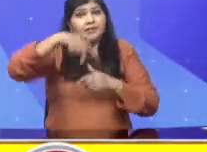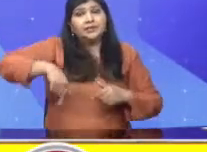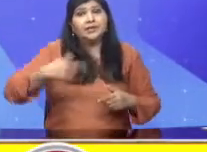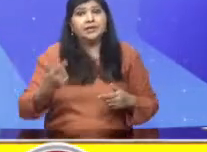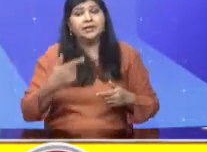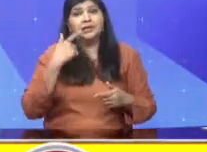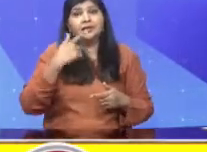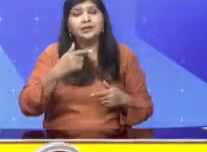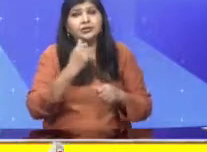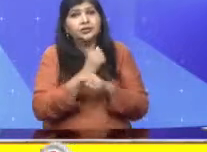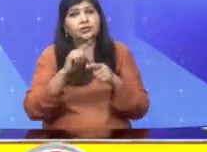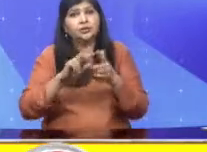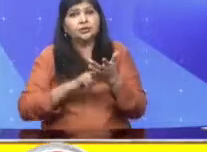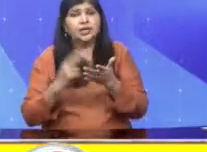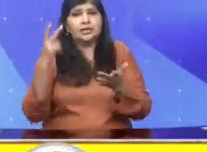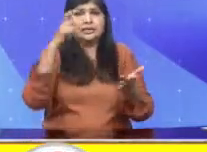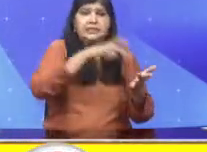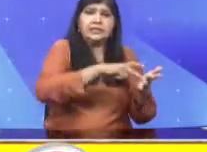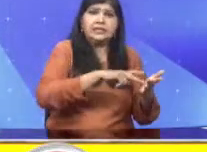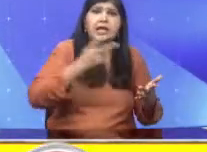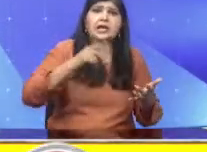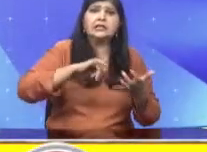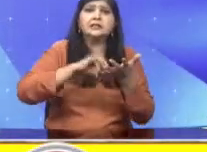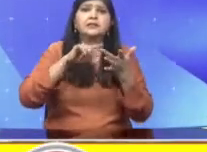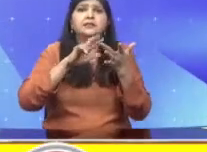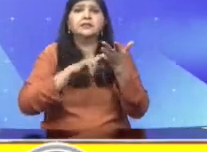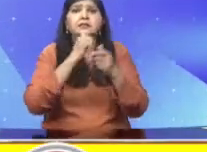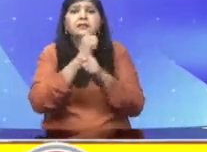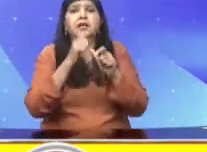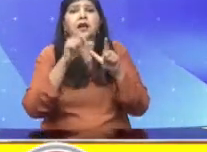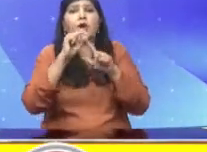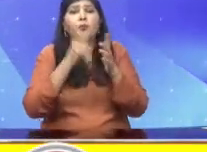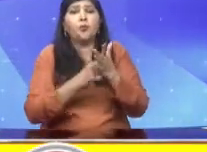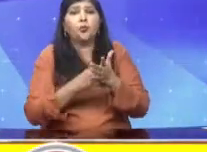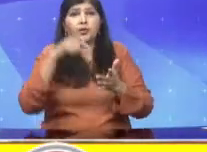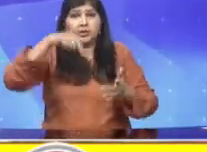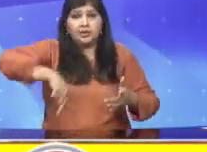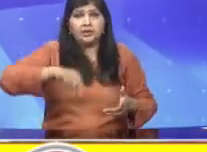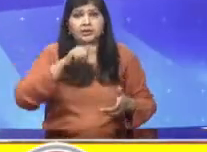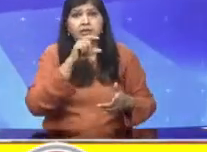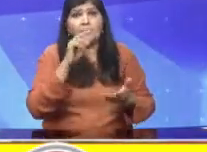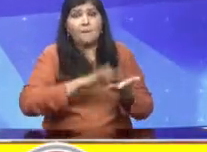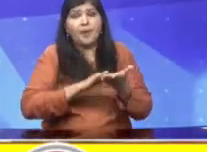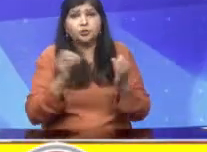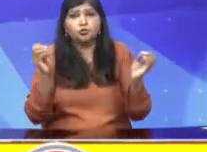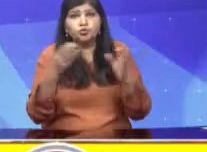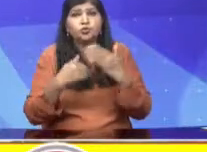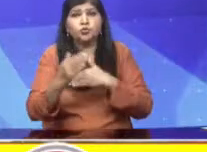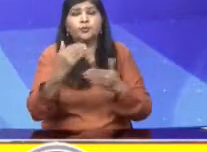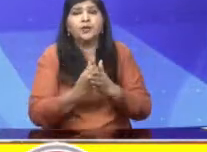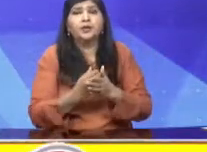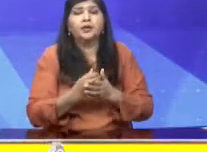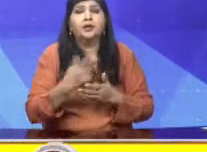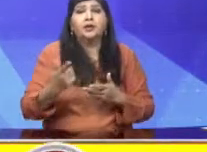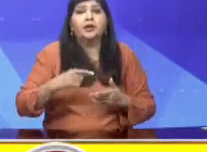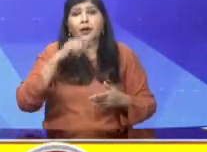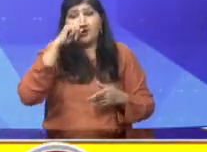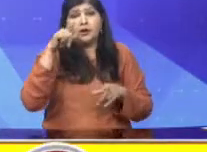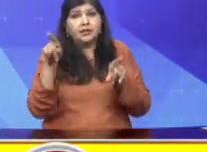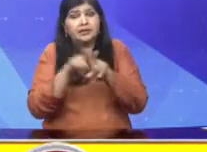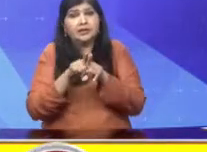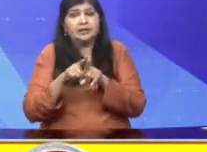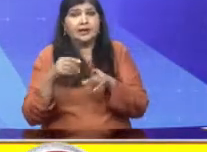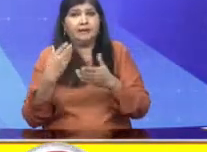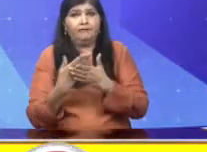जॉर्जियार से अब मैं आपको सीधे सिंगापूर लेकर चलता हूँ जहां इस महिने के शुरुवात में एक और गवरोशाली अवसर